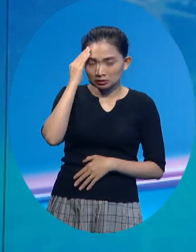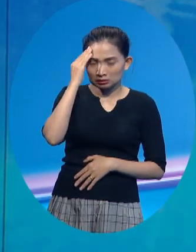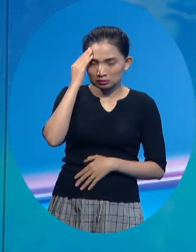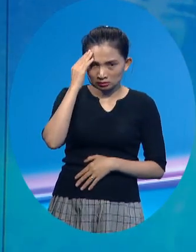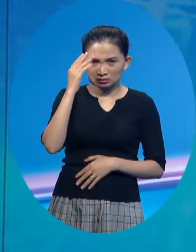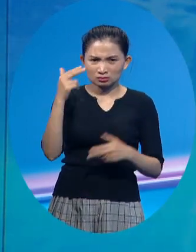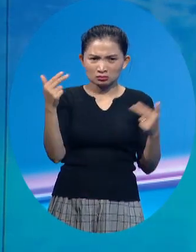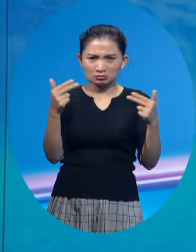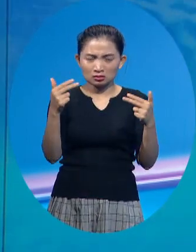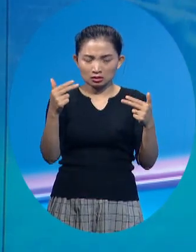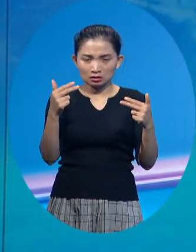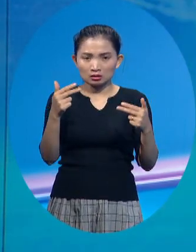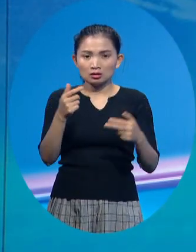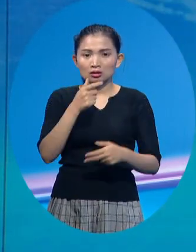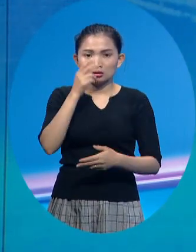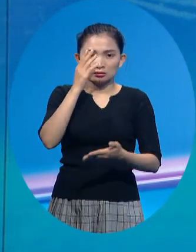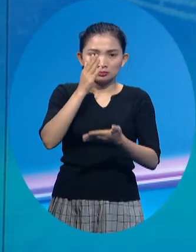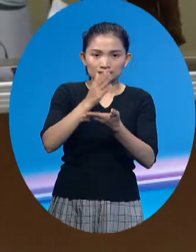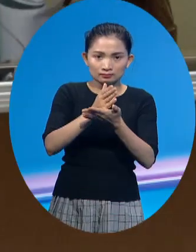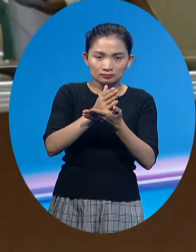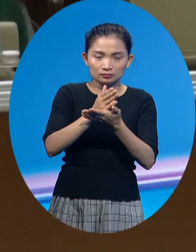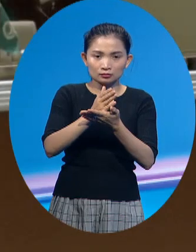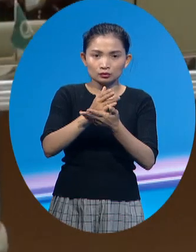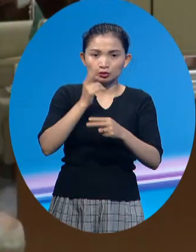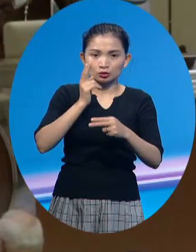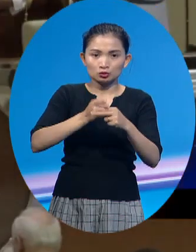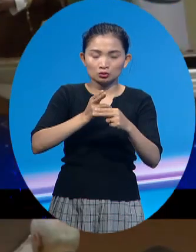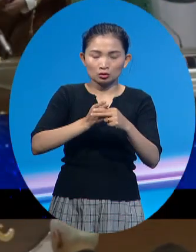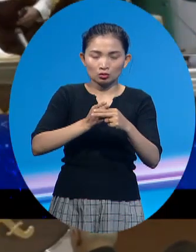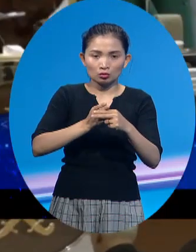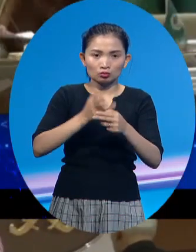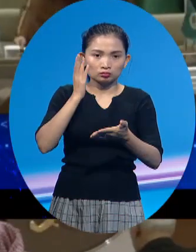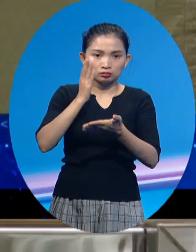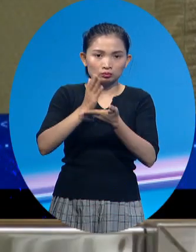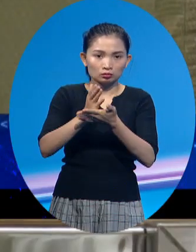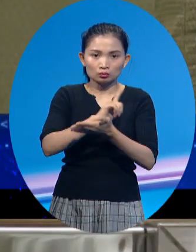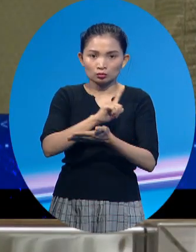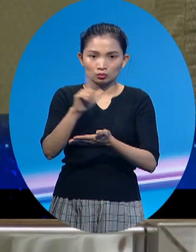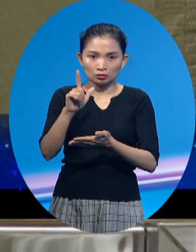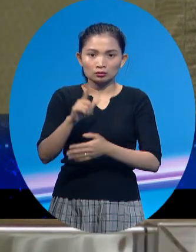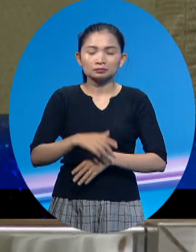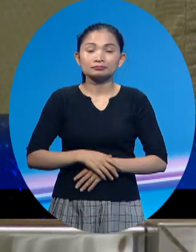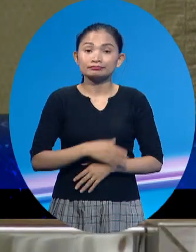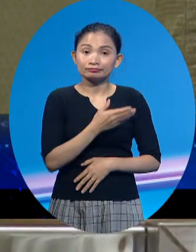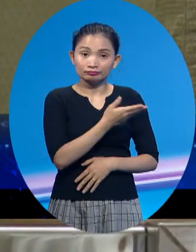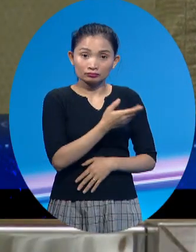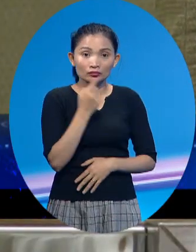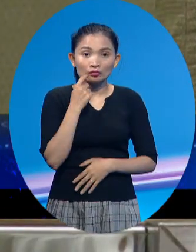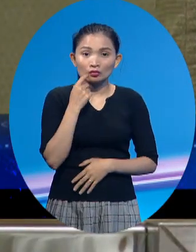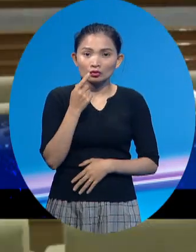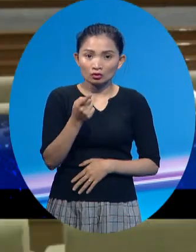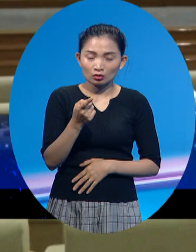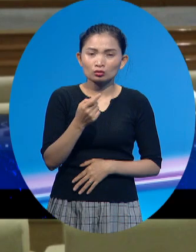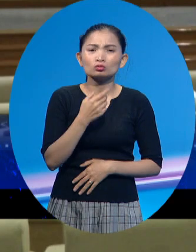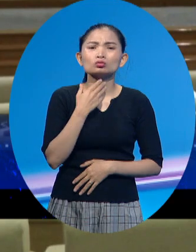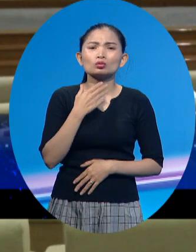động quân sự ngay lập tức ông Bin fahan nhấn mạnh rằng lập trường chung của các nước Ả Rập và hội giáo là chấm